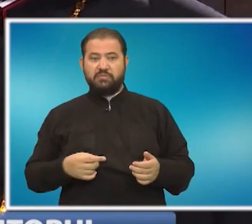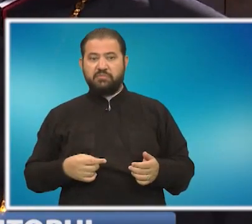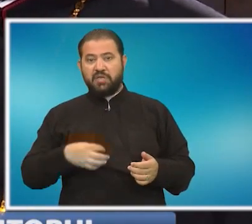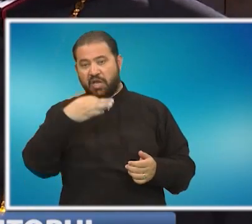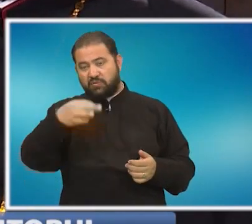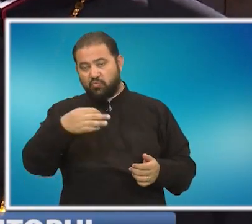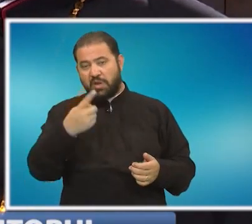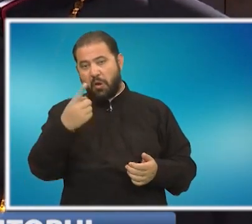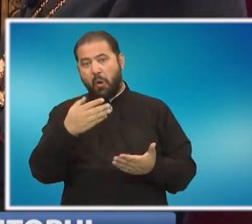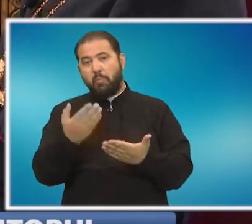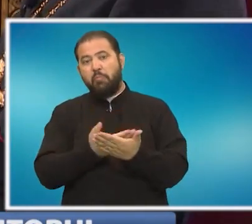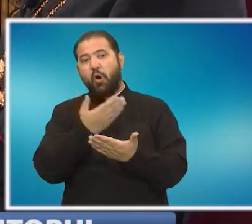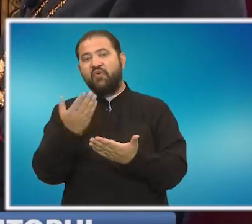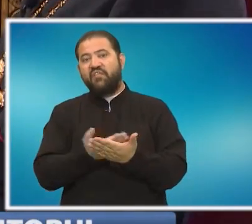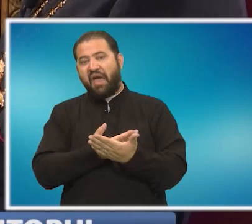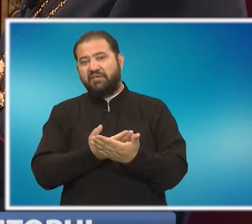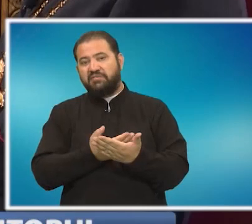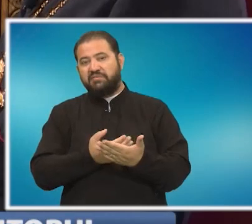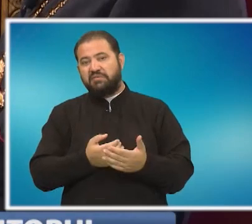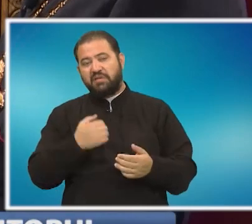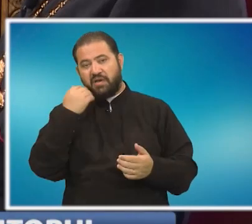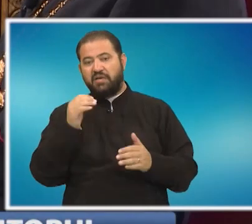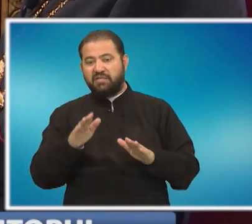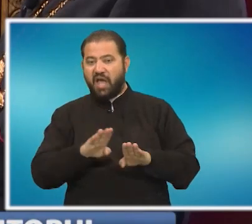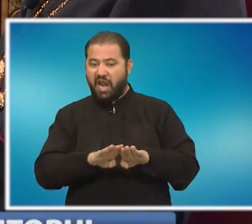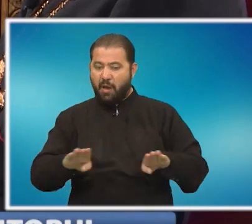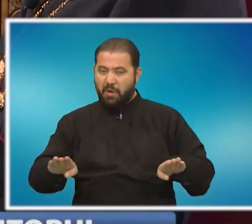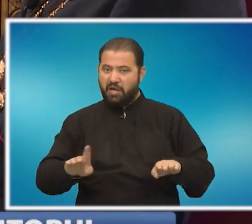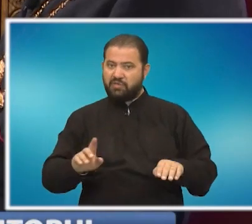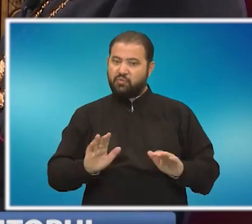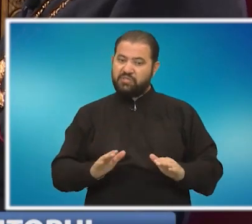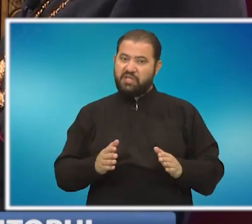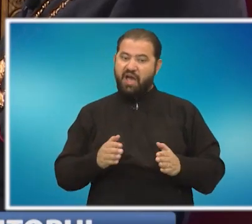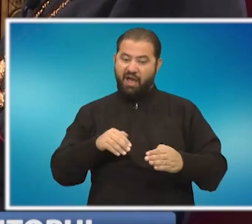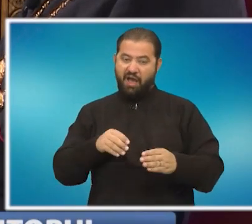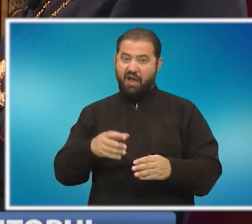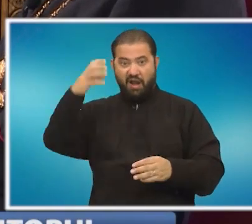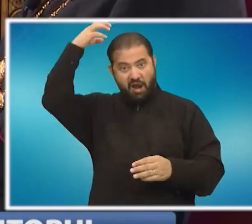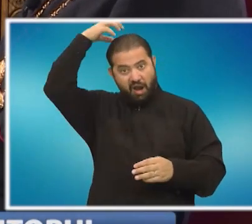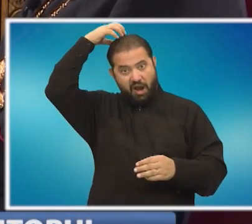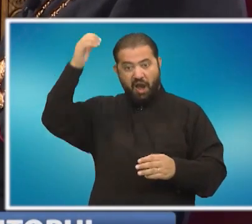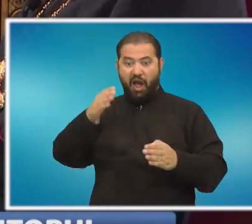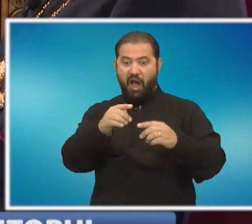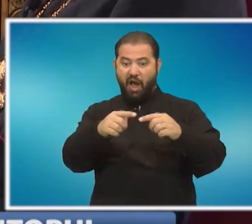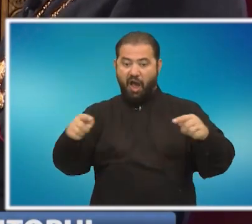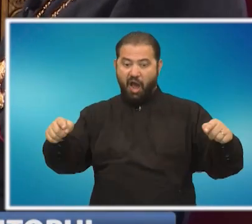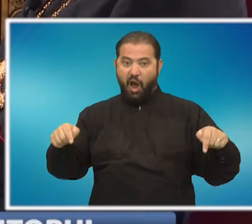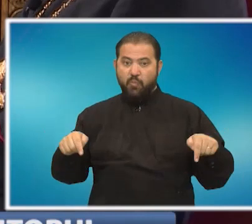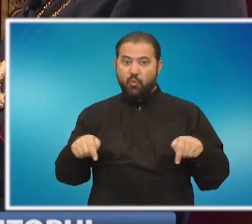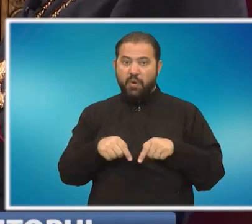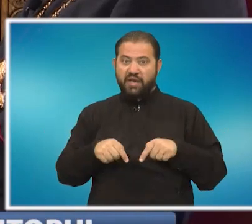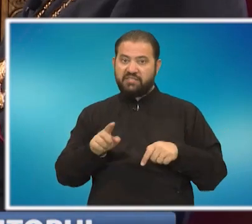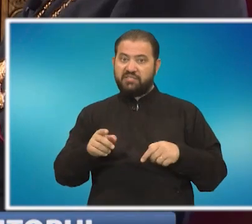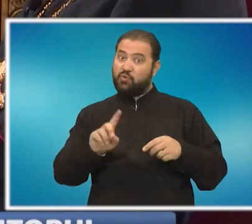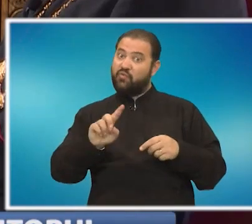o pildă și zice: când te așezi la masă, nu te pune în capul mesii, ca nu cumva venind altul